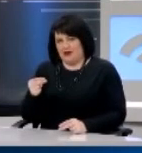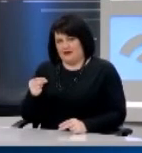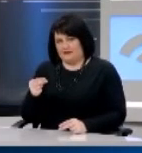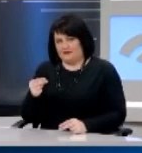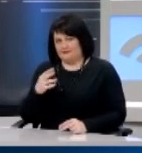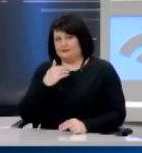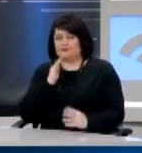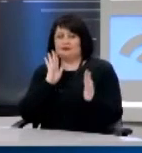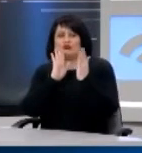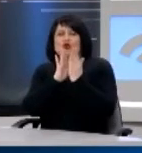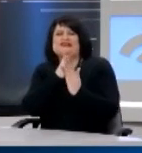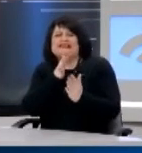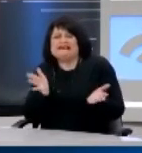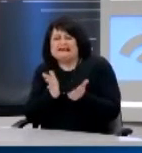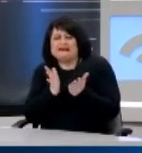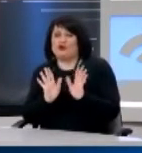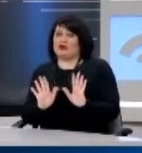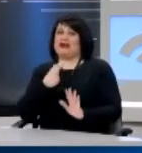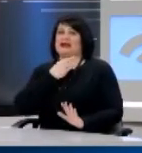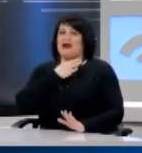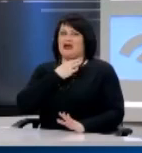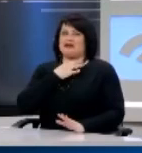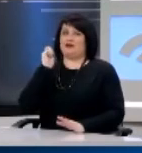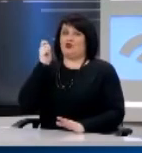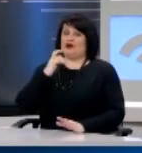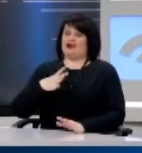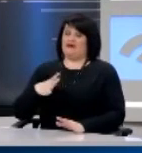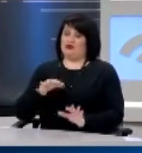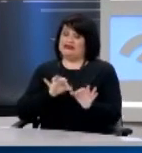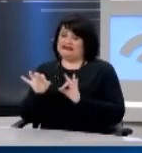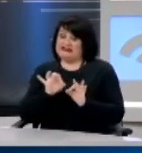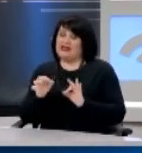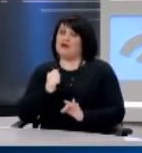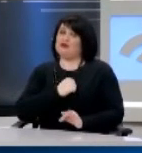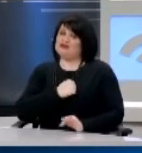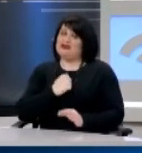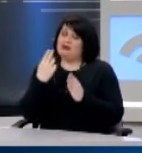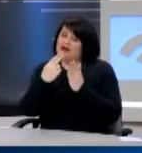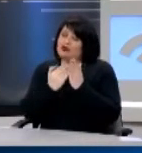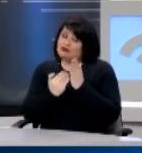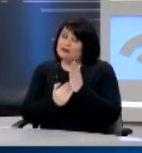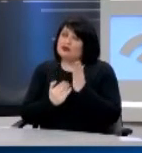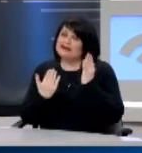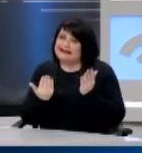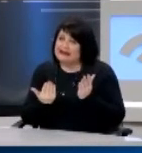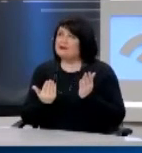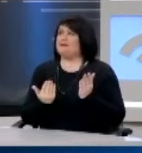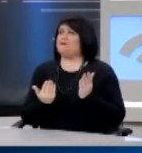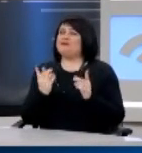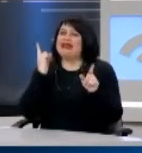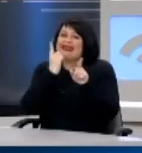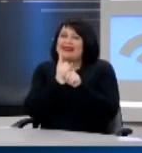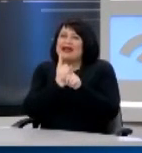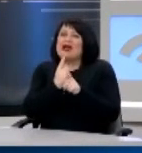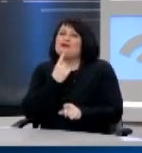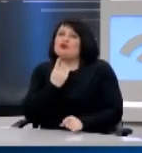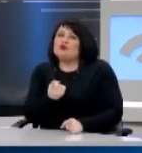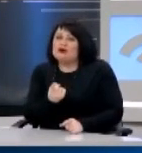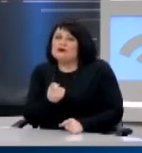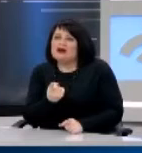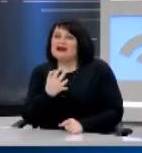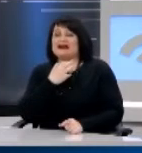αρχές. Κυρίως όμως, όπως είπα στην αρχή, χρειάζεται την υλοποίηση μιας συνολικής στρατηγικής για τη